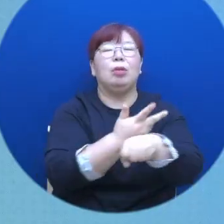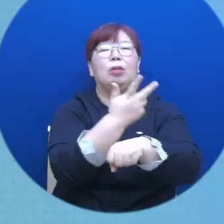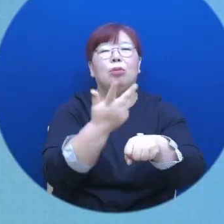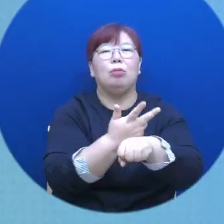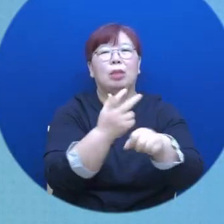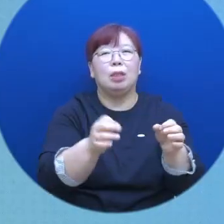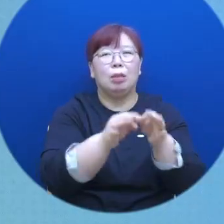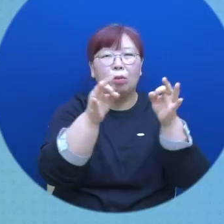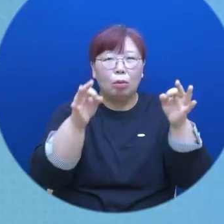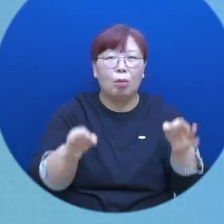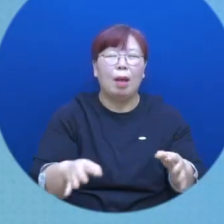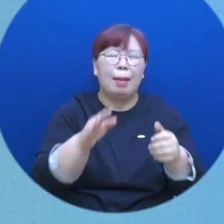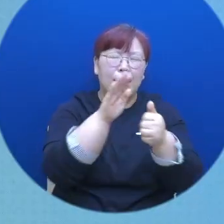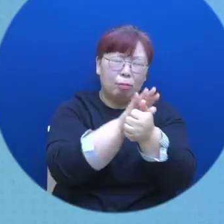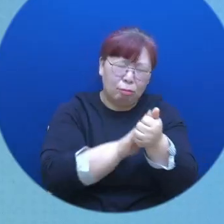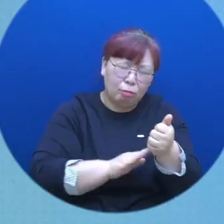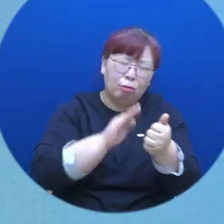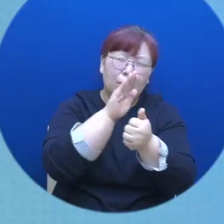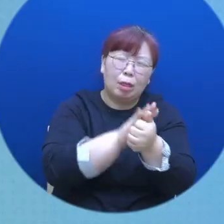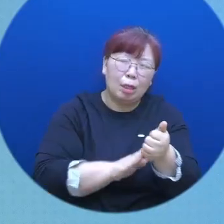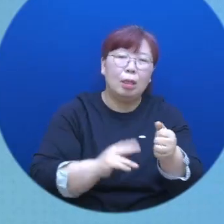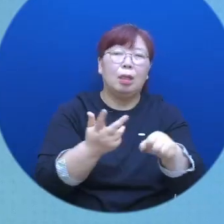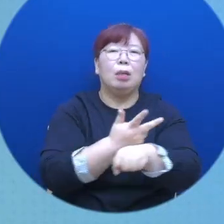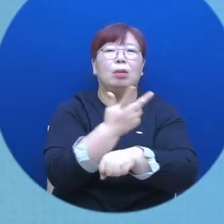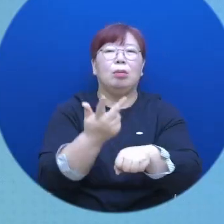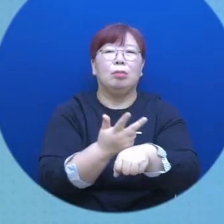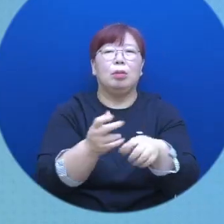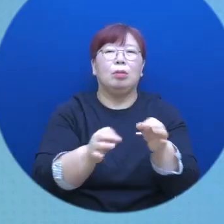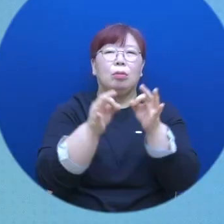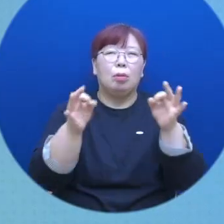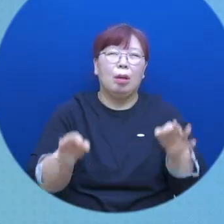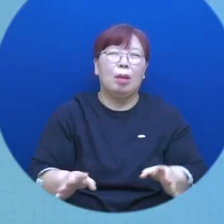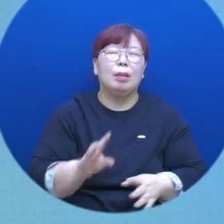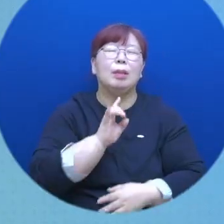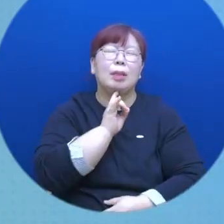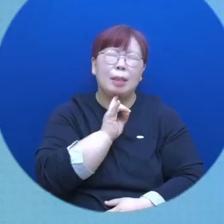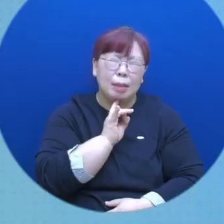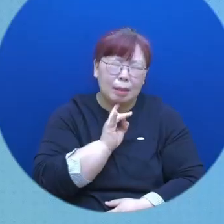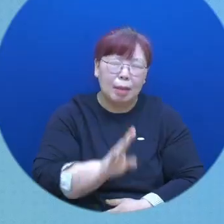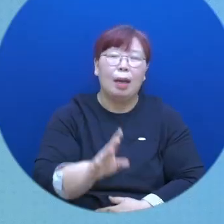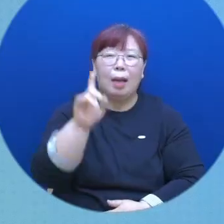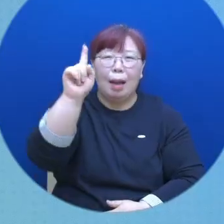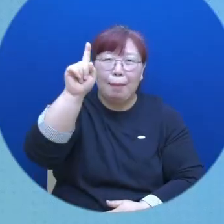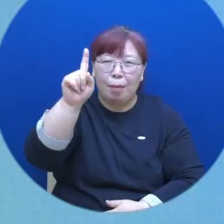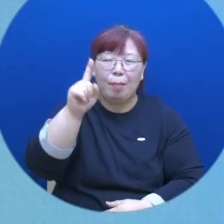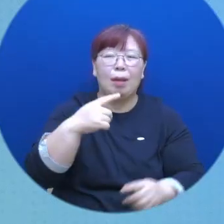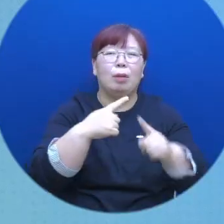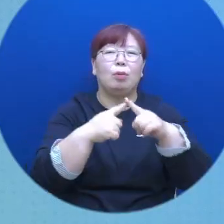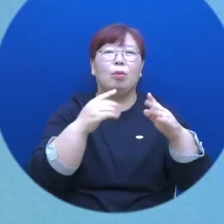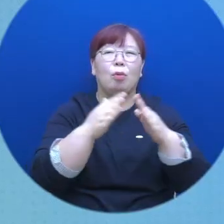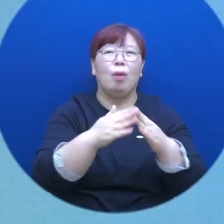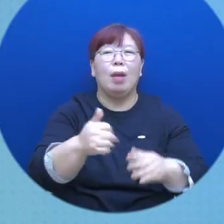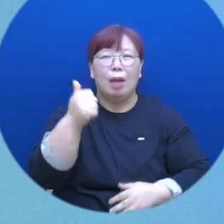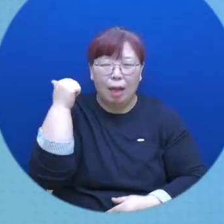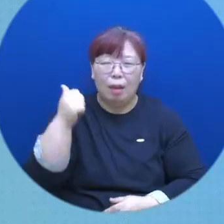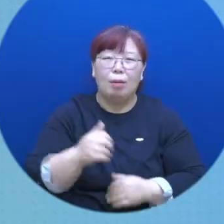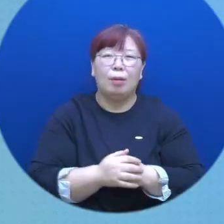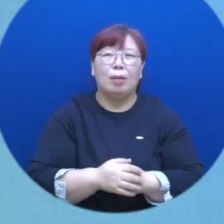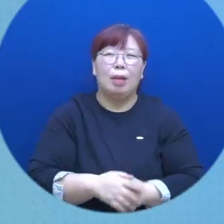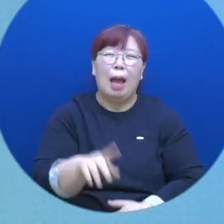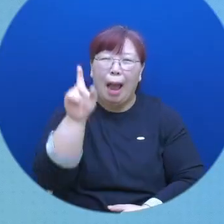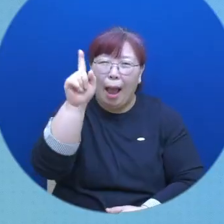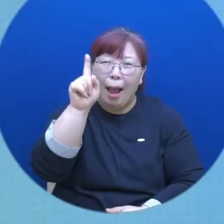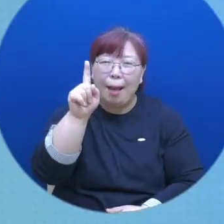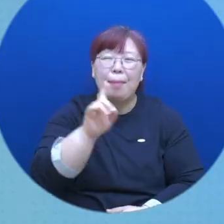7시간을 애원을 했다는 거예요. 아버지 딱 한 번만 교회에 가줘요. 아버지 딱